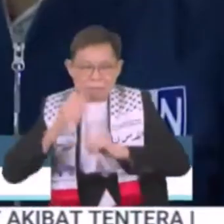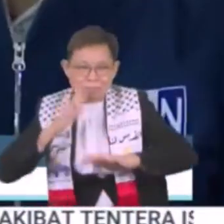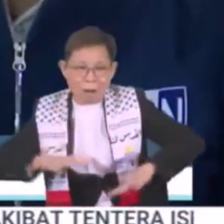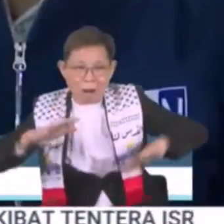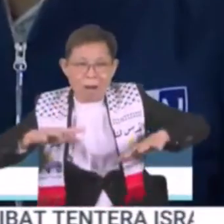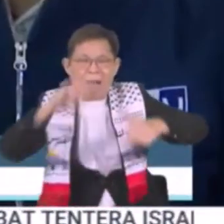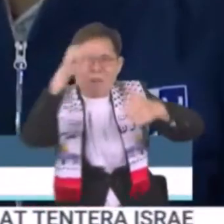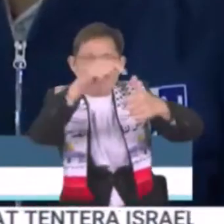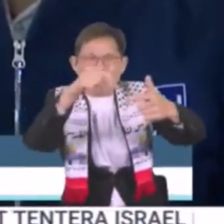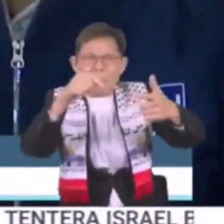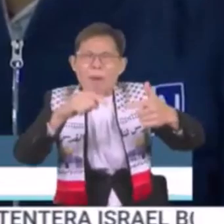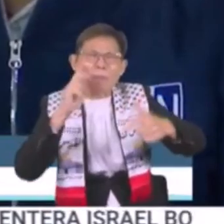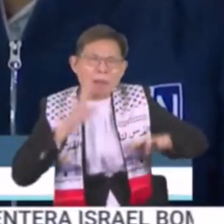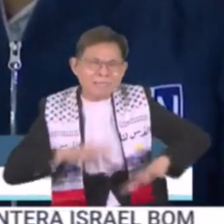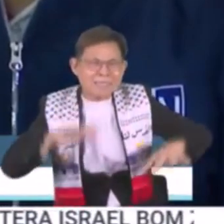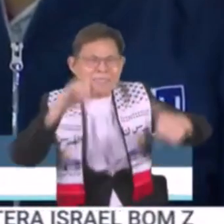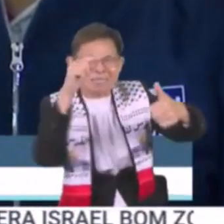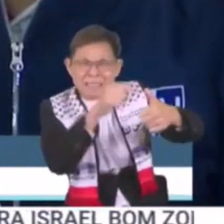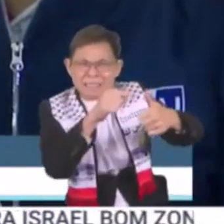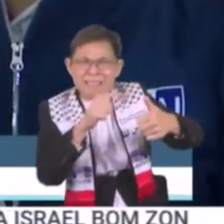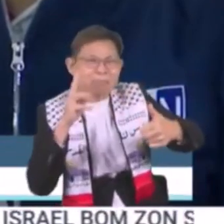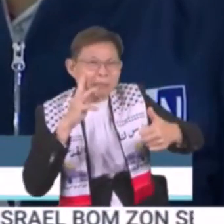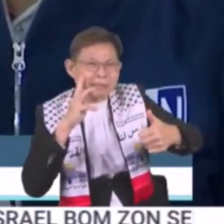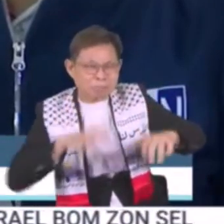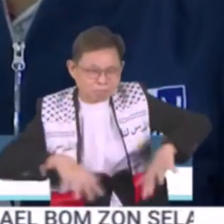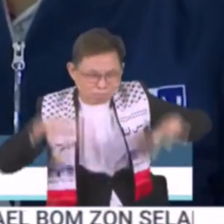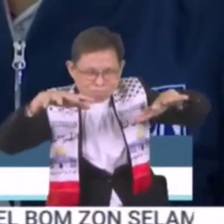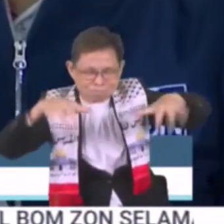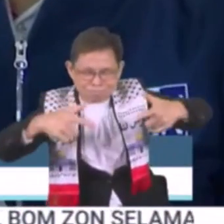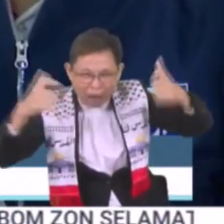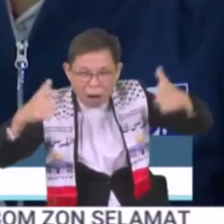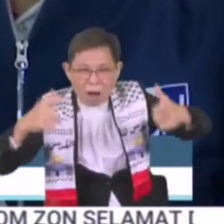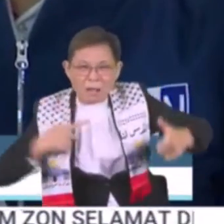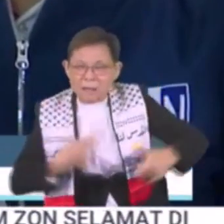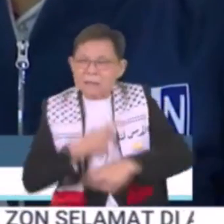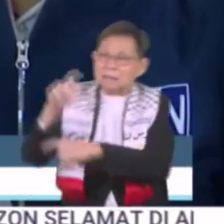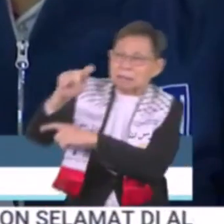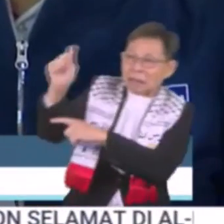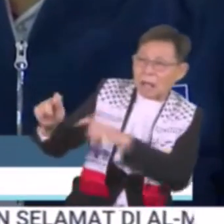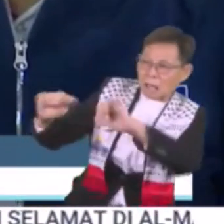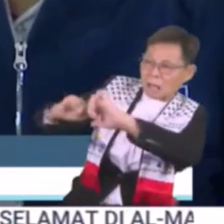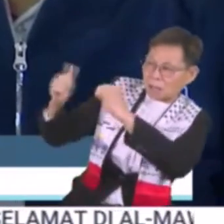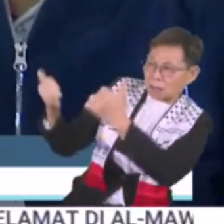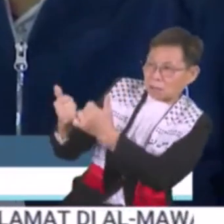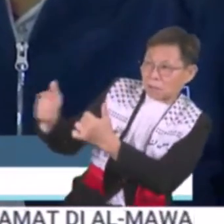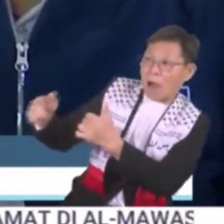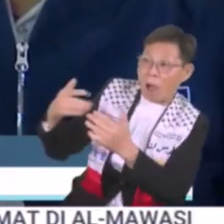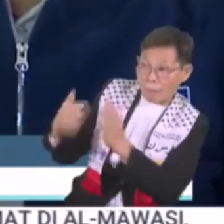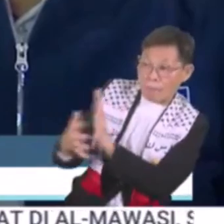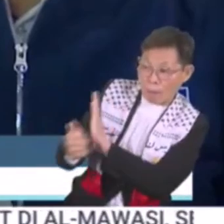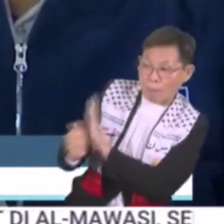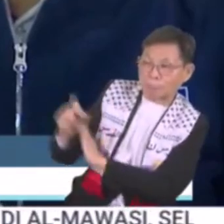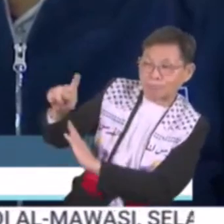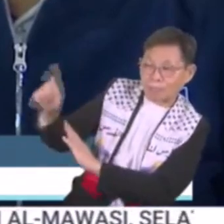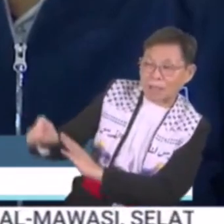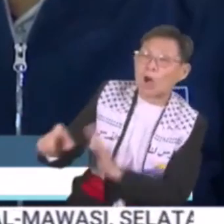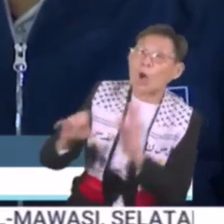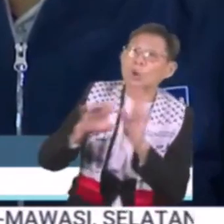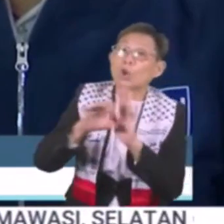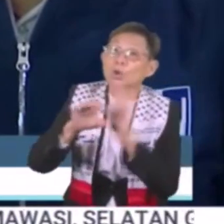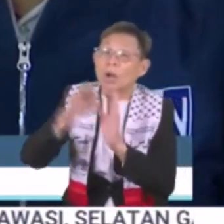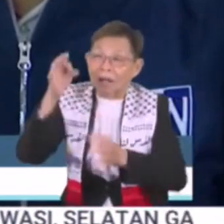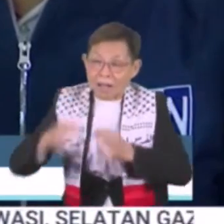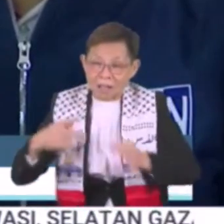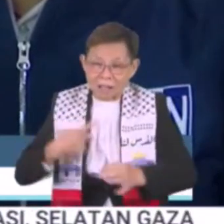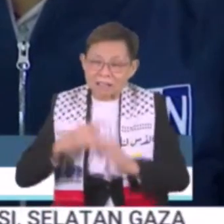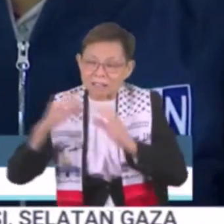ini. Kerana perkara ini, kita perlu bertanya kepada pihak agensi yang mempunyai kepakaran. Macam kalau kita nak